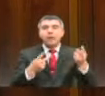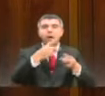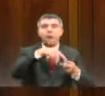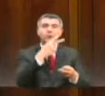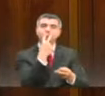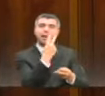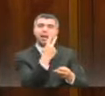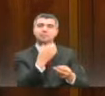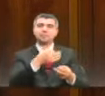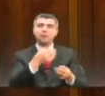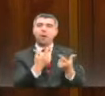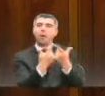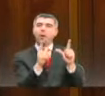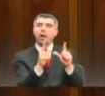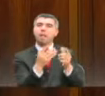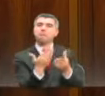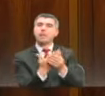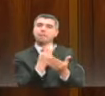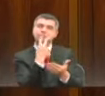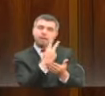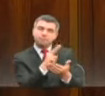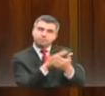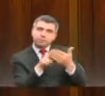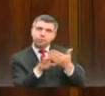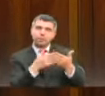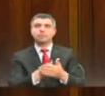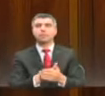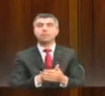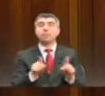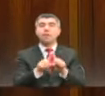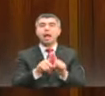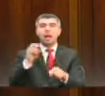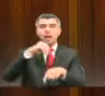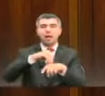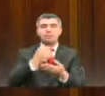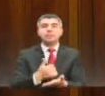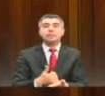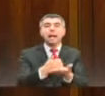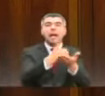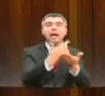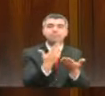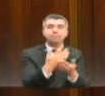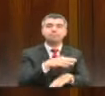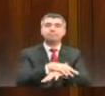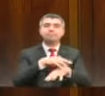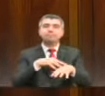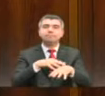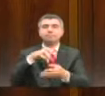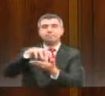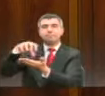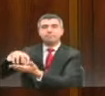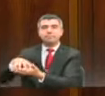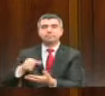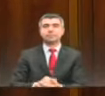على دعم الجهوية المتقدمة واللامة تمركز الإداري في المجال القضائي.